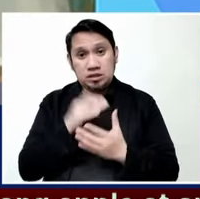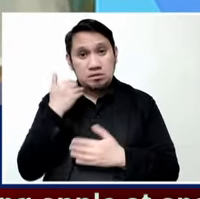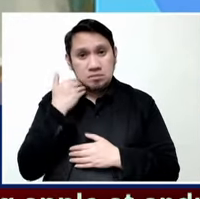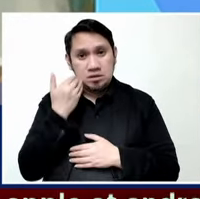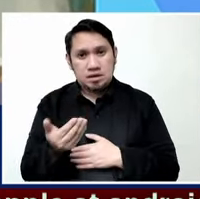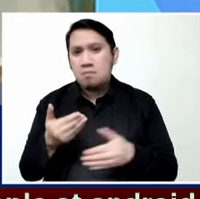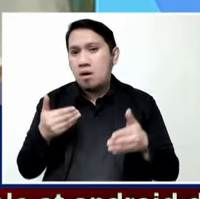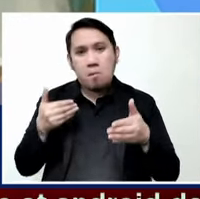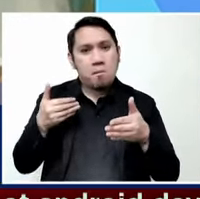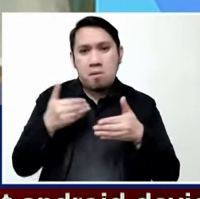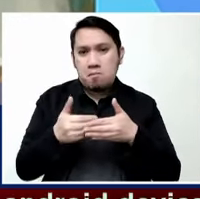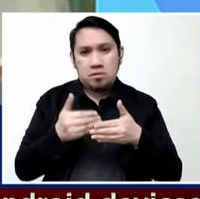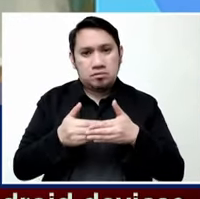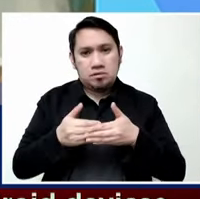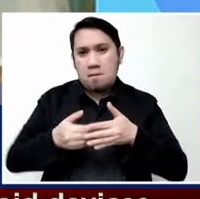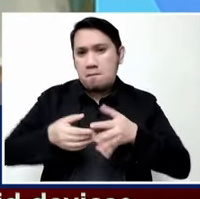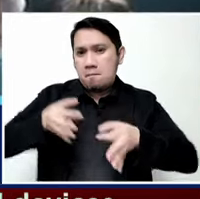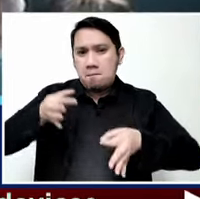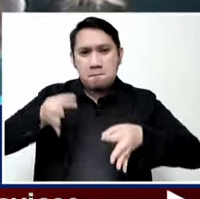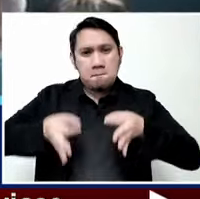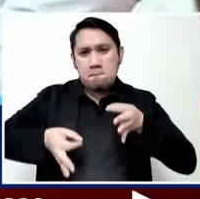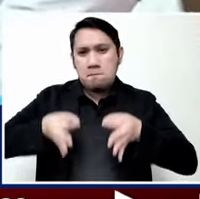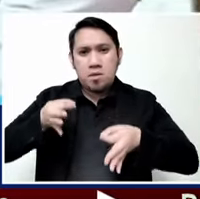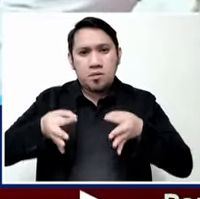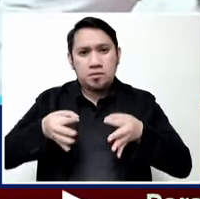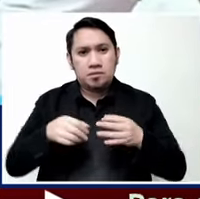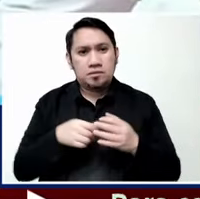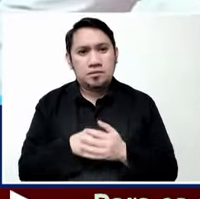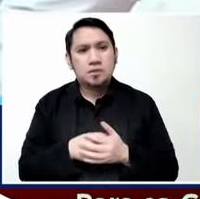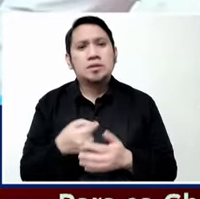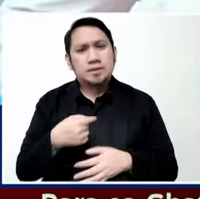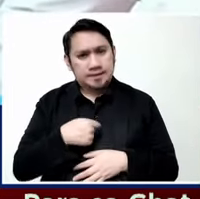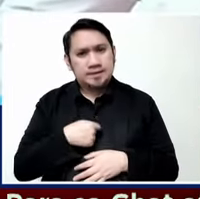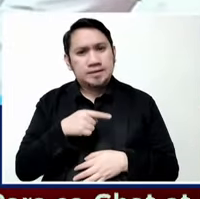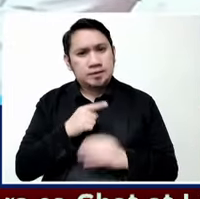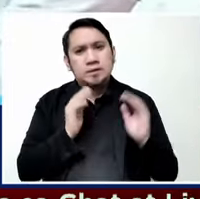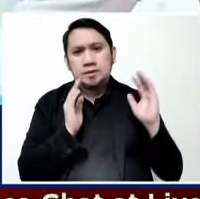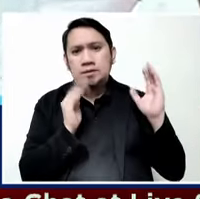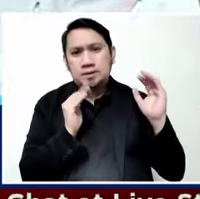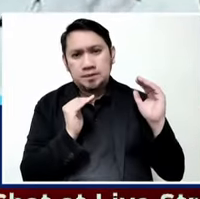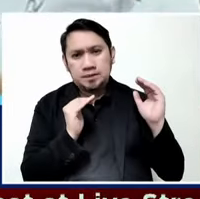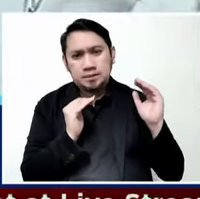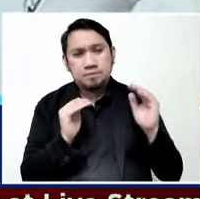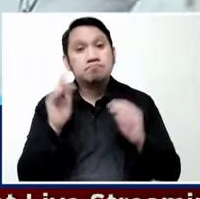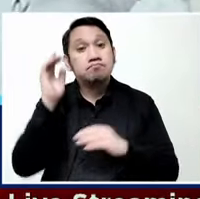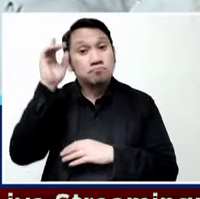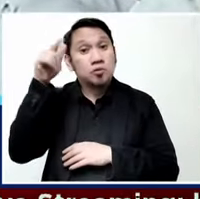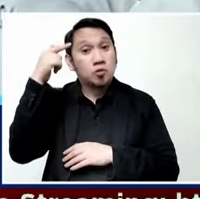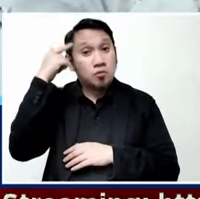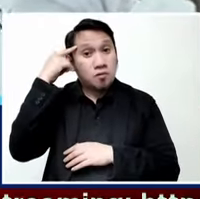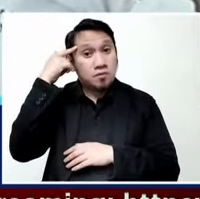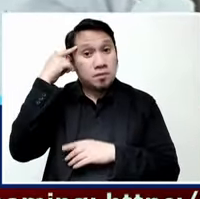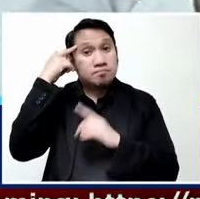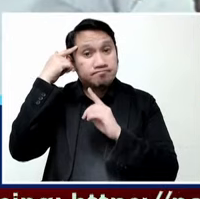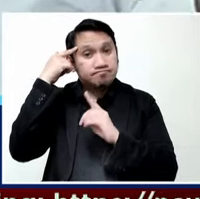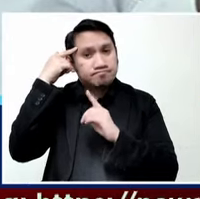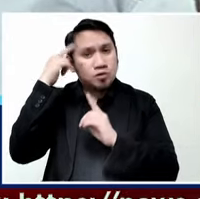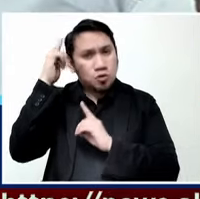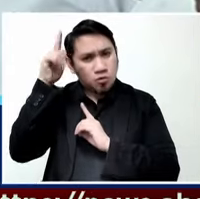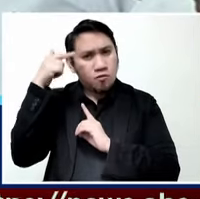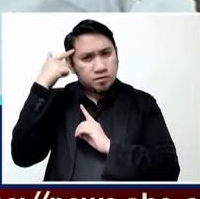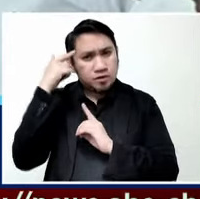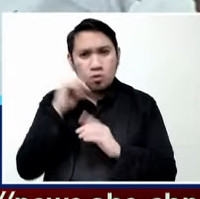mga in-attempt, no? Yung mga victims talaga. So I am really hoping na government will do all its, you know,